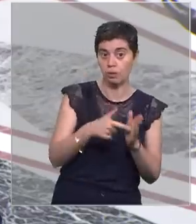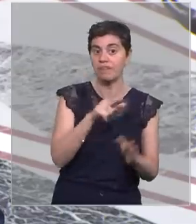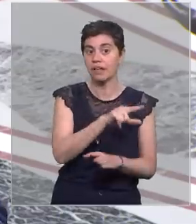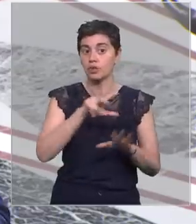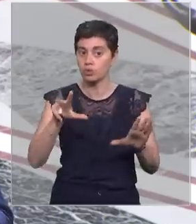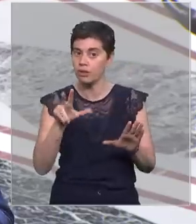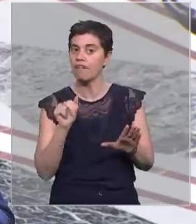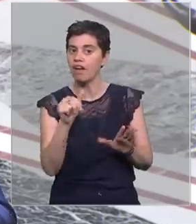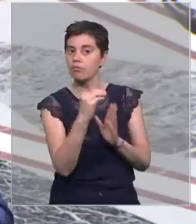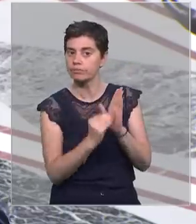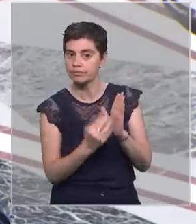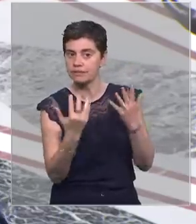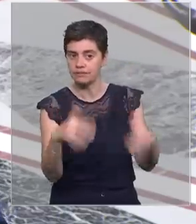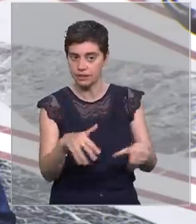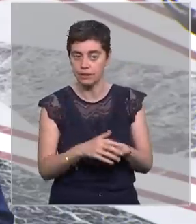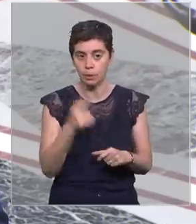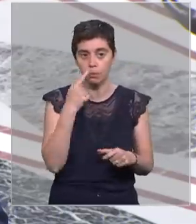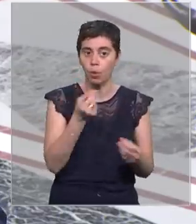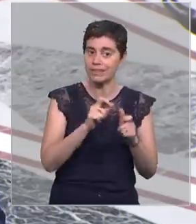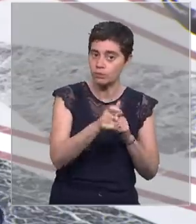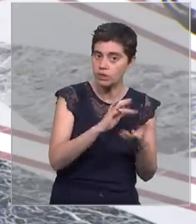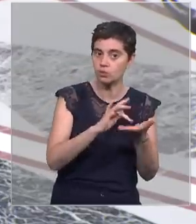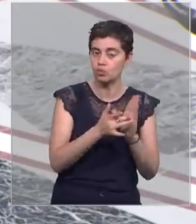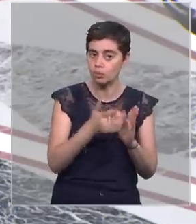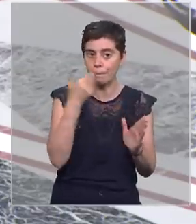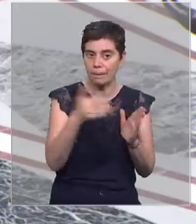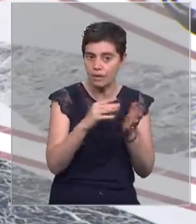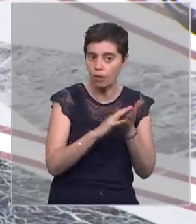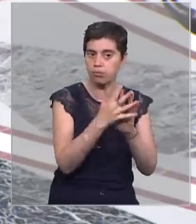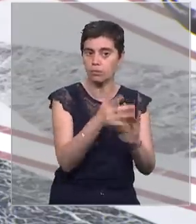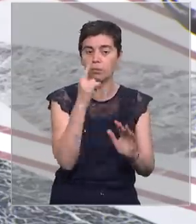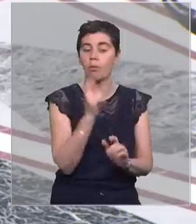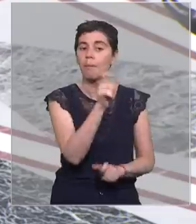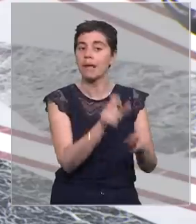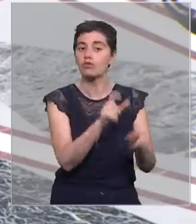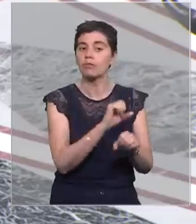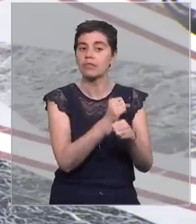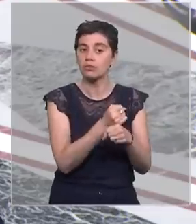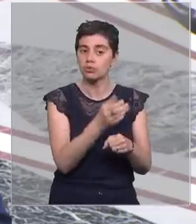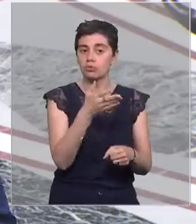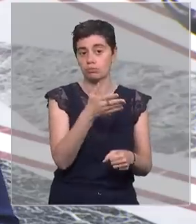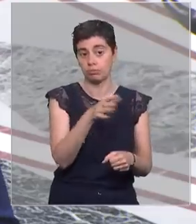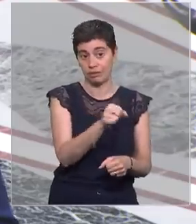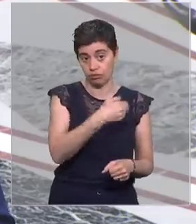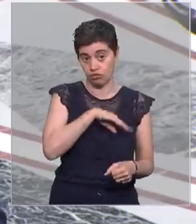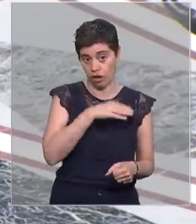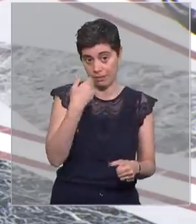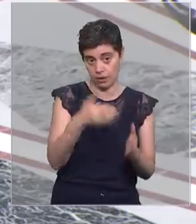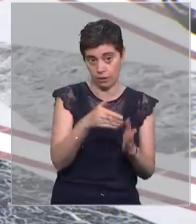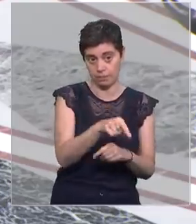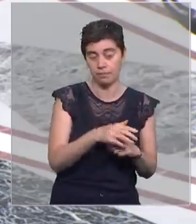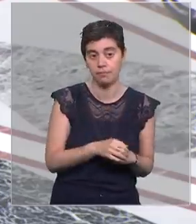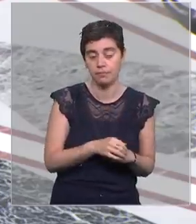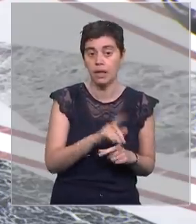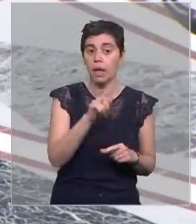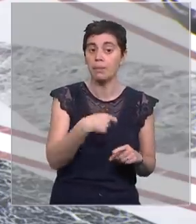finalisation, de manière à améliorer l'ensemble des dispositifs dédiés à cette prise en charge sanitaire des détenus. De même, la sécurité pénitentiaire, c'est une préoccupation majeure